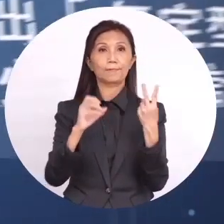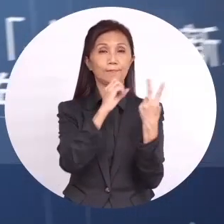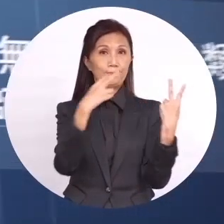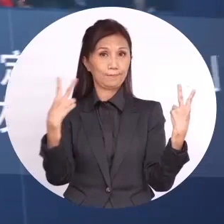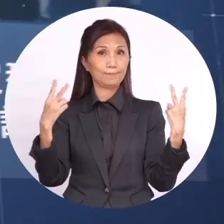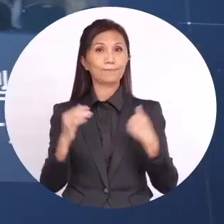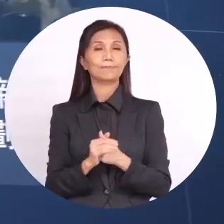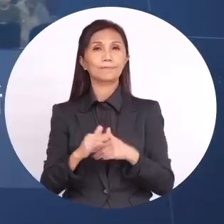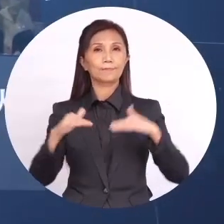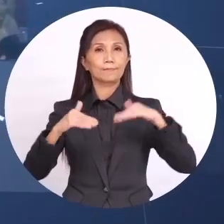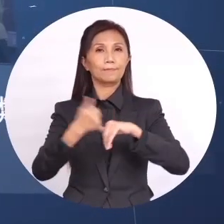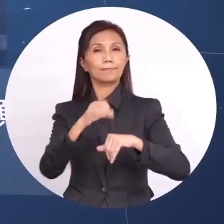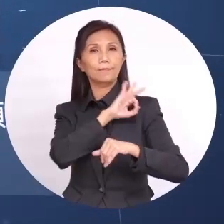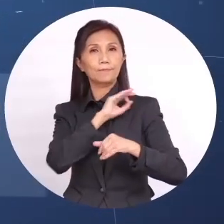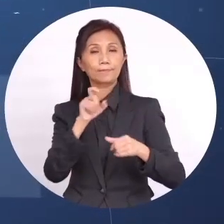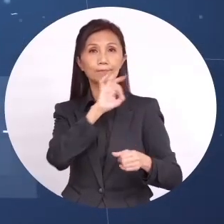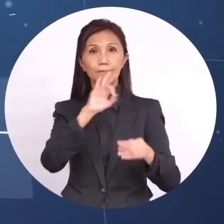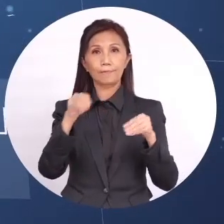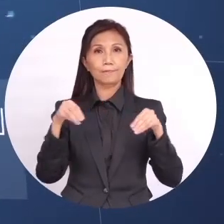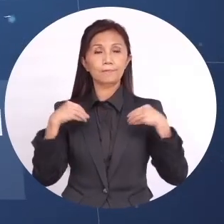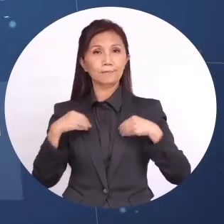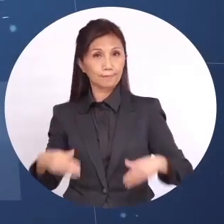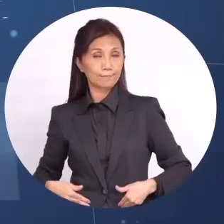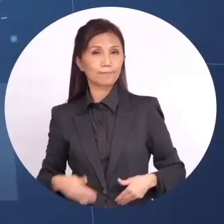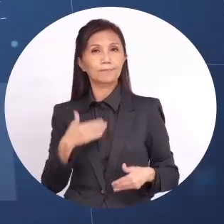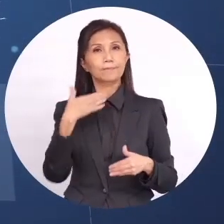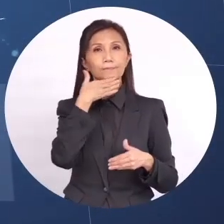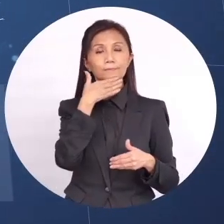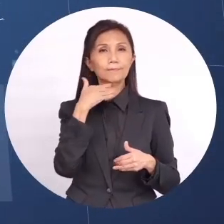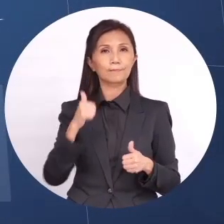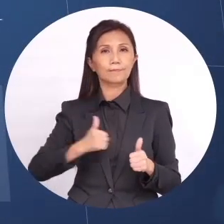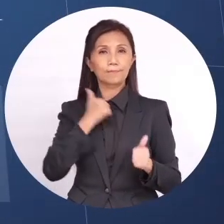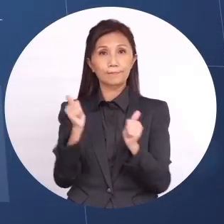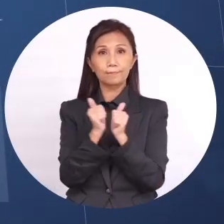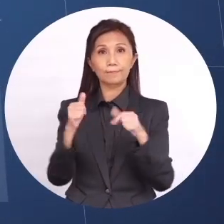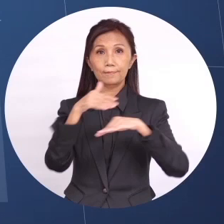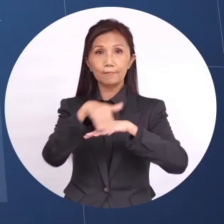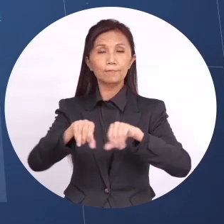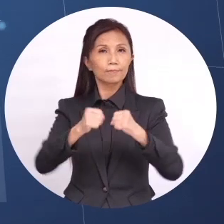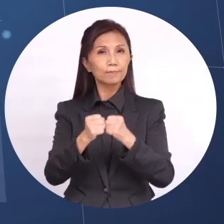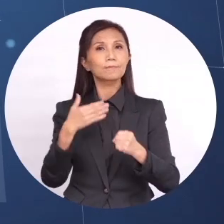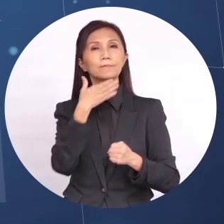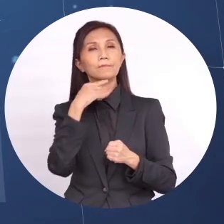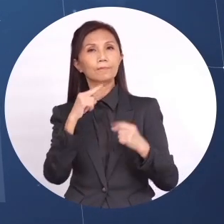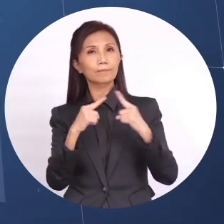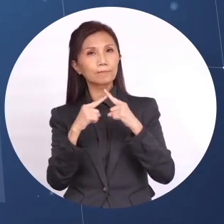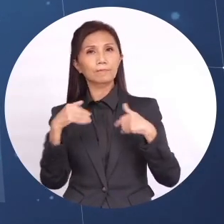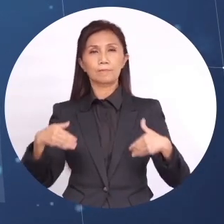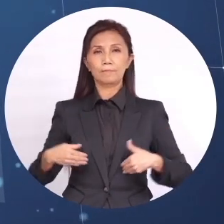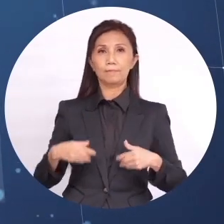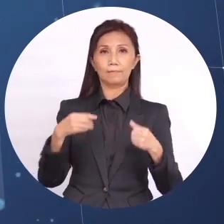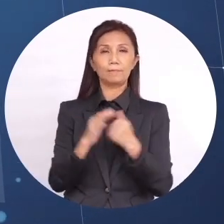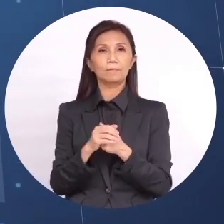2002年平机会推出无定型新人类青少年私有计划，打破年轻一代的定型观